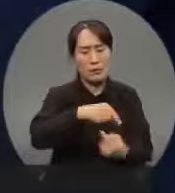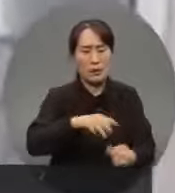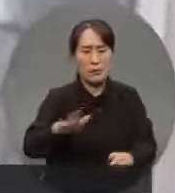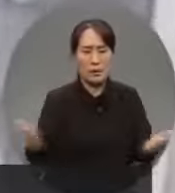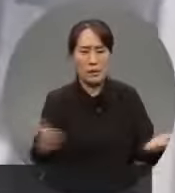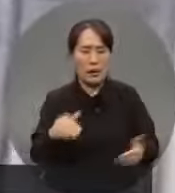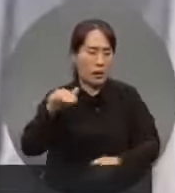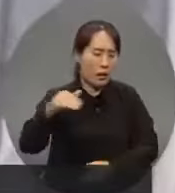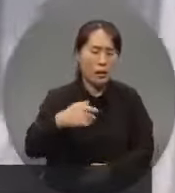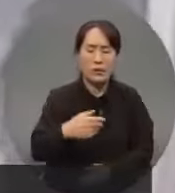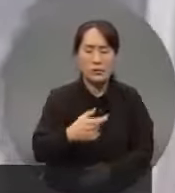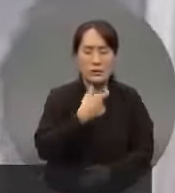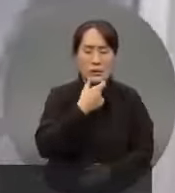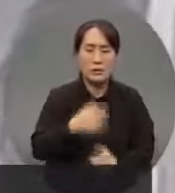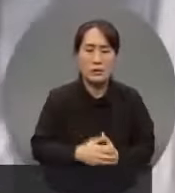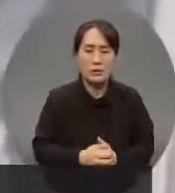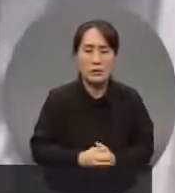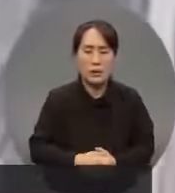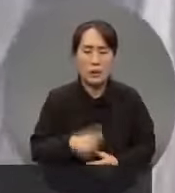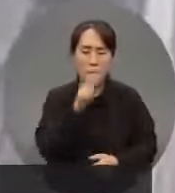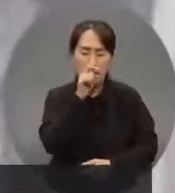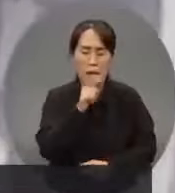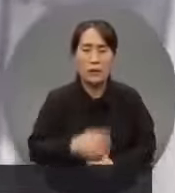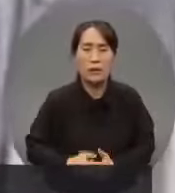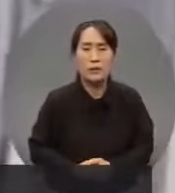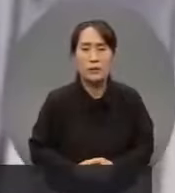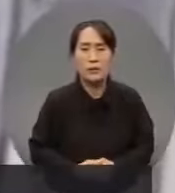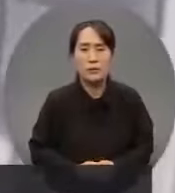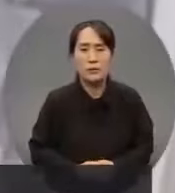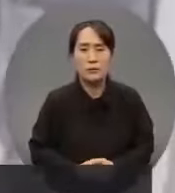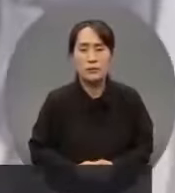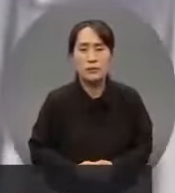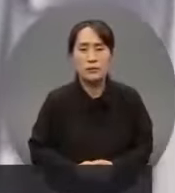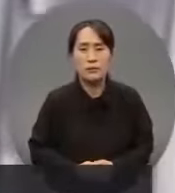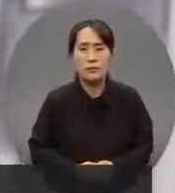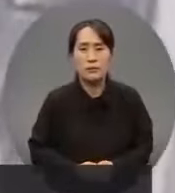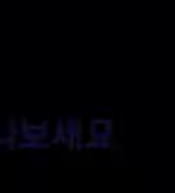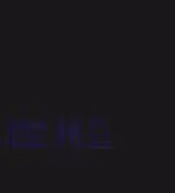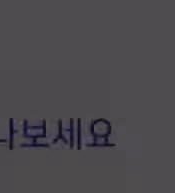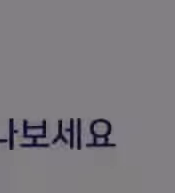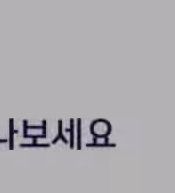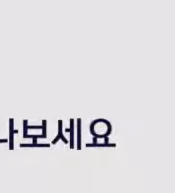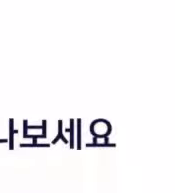일에 관여하고 싶지 않다며 답을 하지 않았습니다 MBC 뉴스